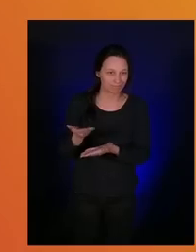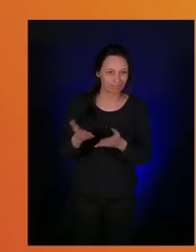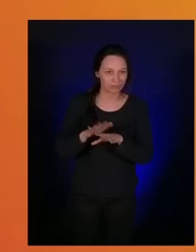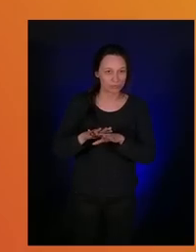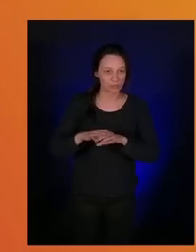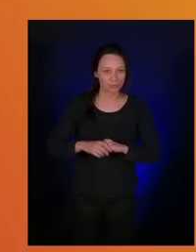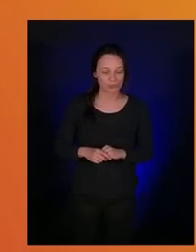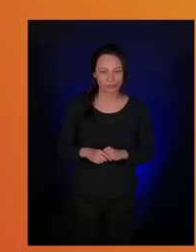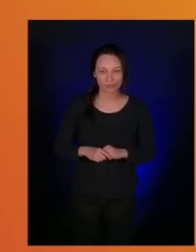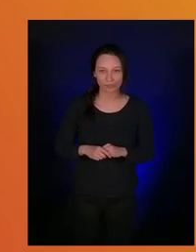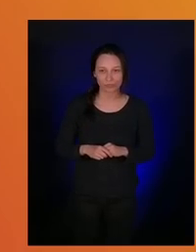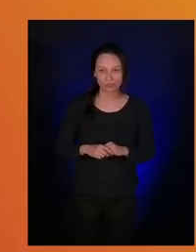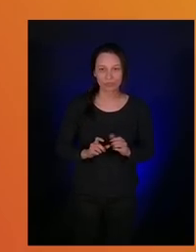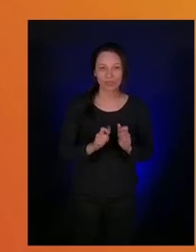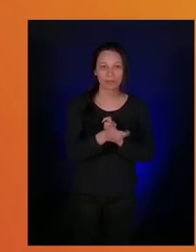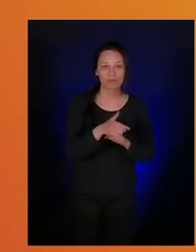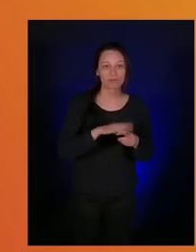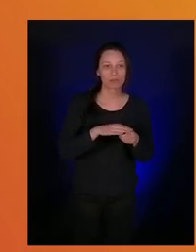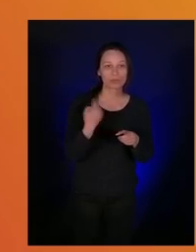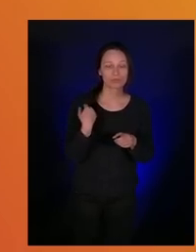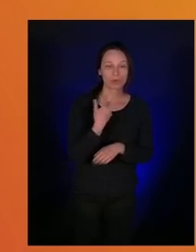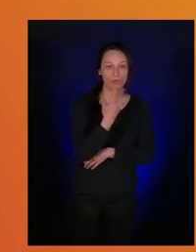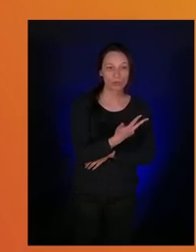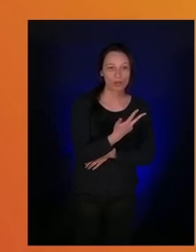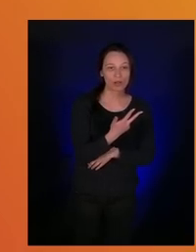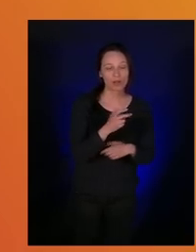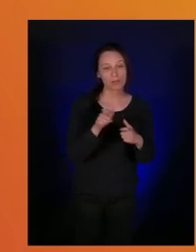micro numéro 3 et puis après on ira au micro numéro 1.